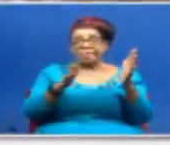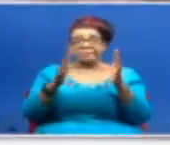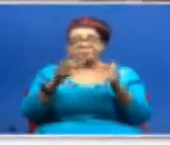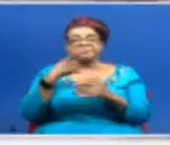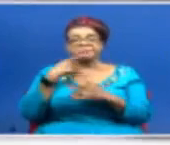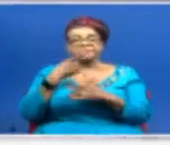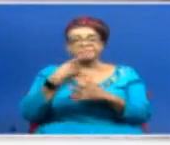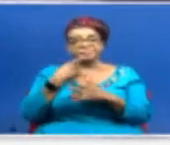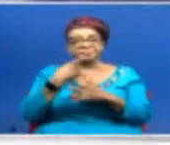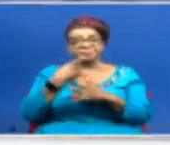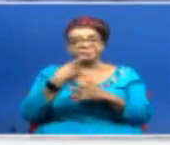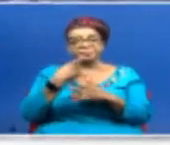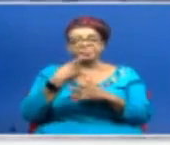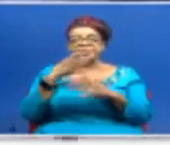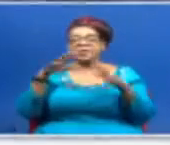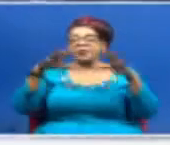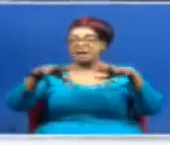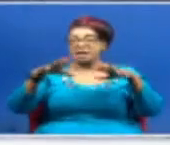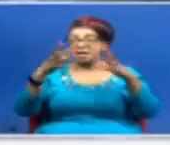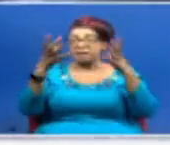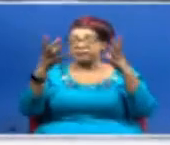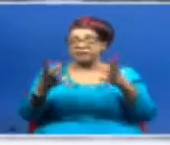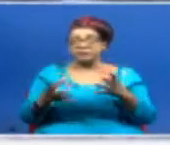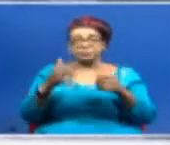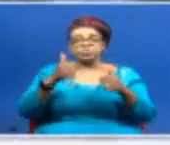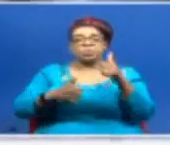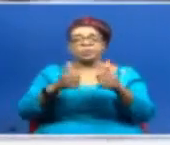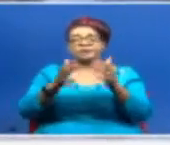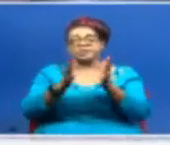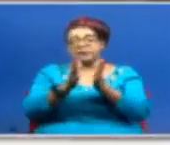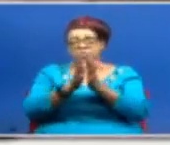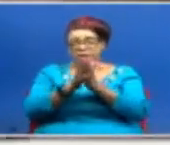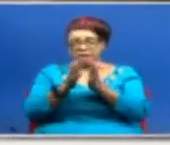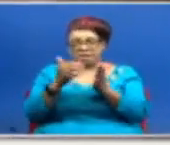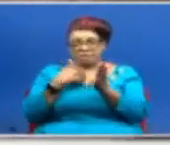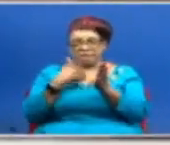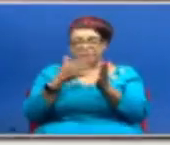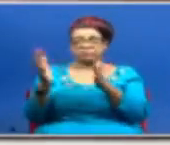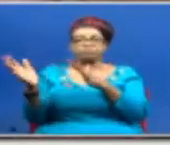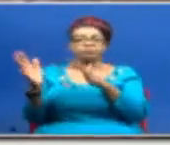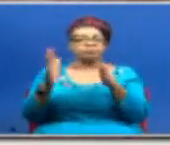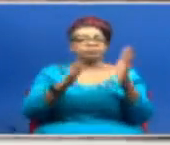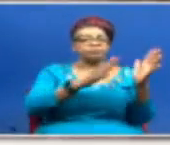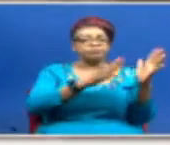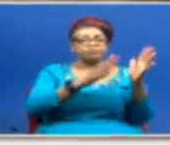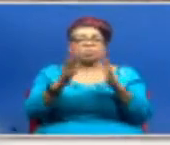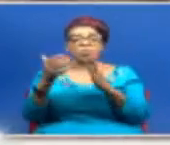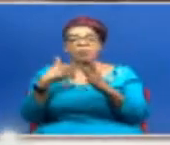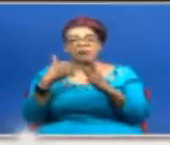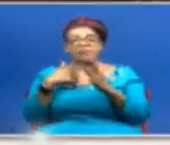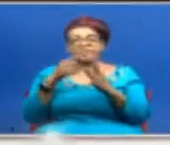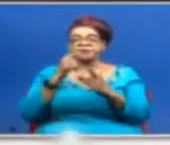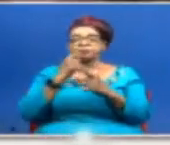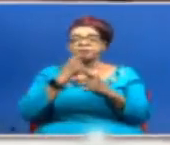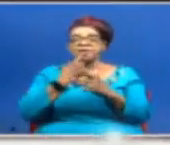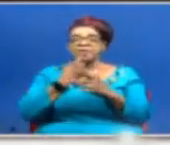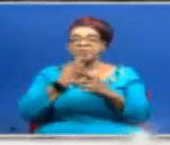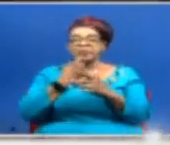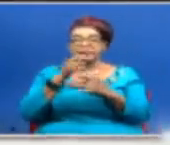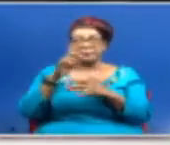kwamba mvua kubwa inayoandamana na upepo mkali itashuhudiwa katika maeneo tofauti kwenye kaunti za Turkana na